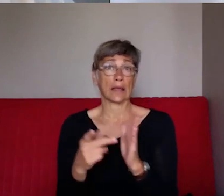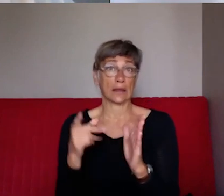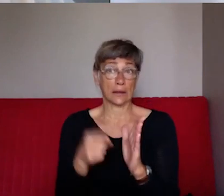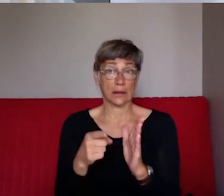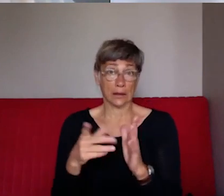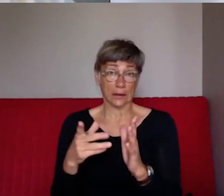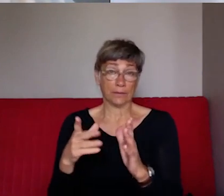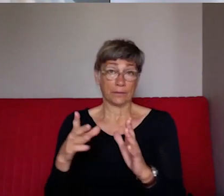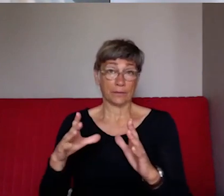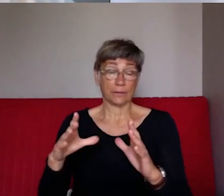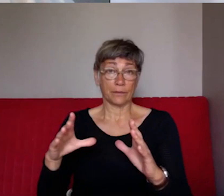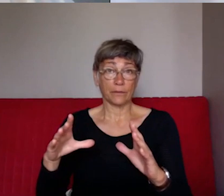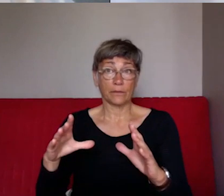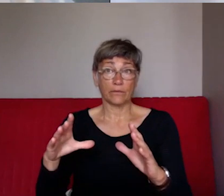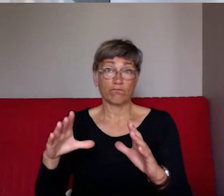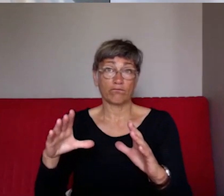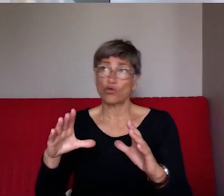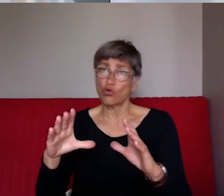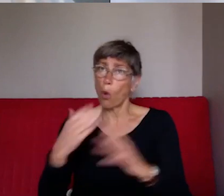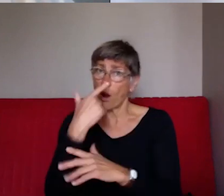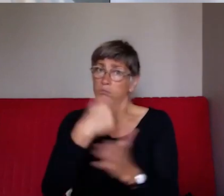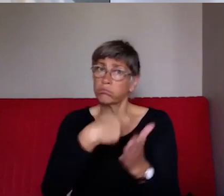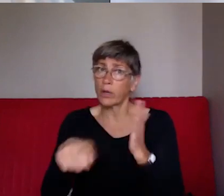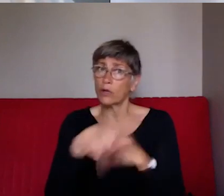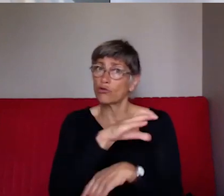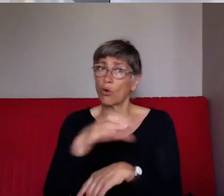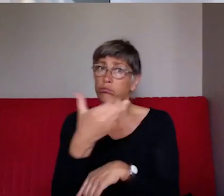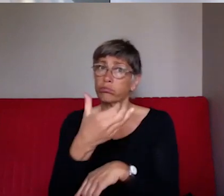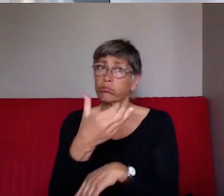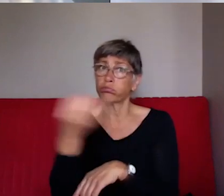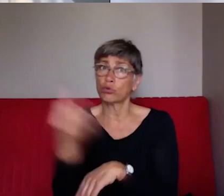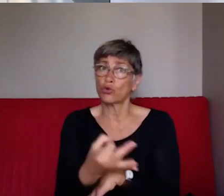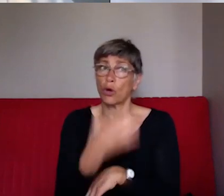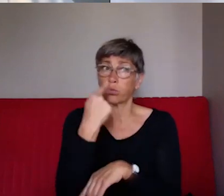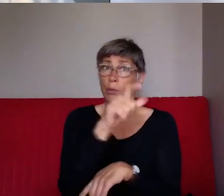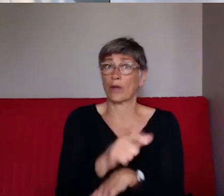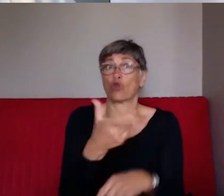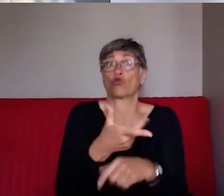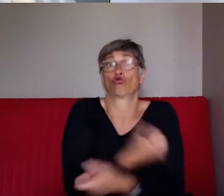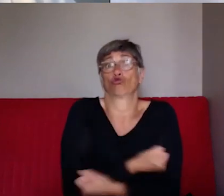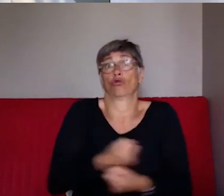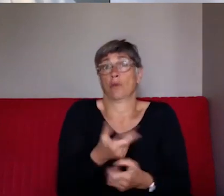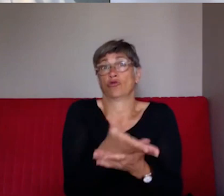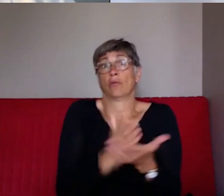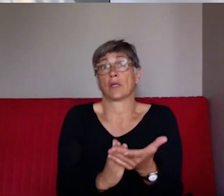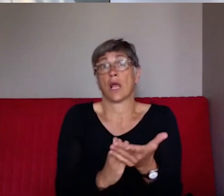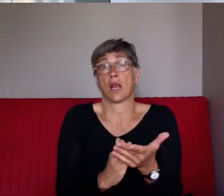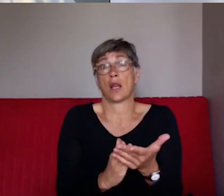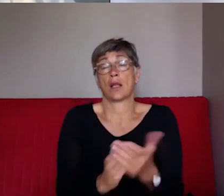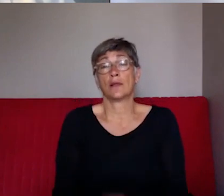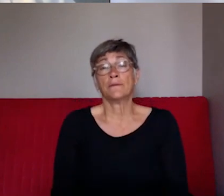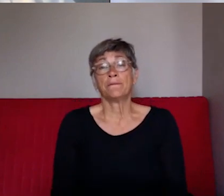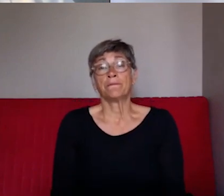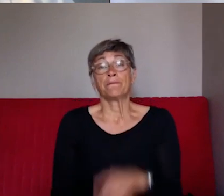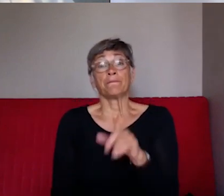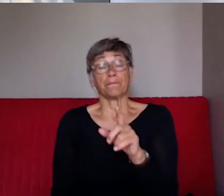charge à 100%, je crois, hein, pour les travailleurs en chômage partiel. Hein. Comme les formations,